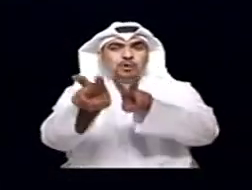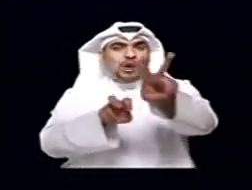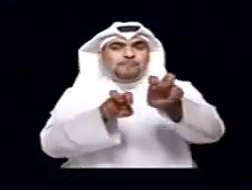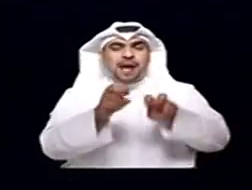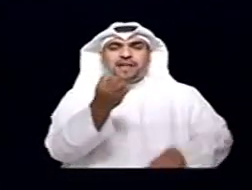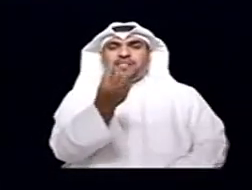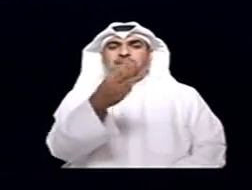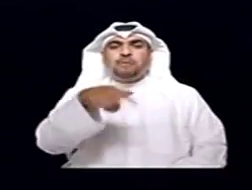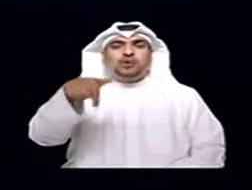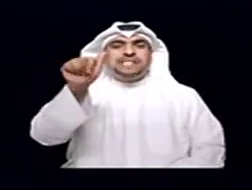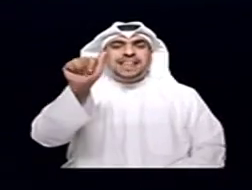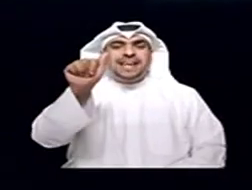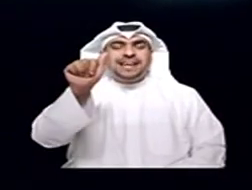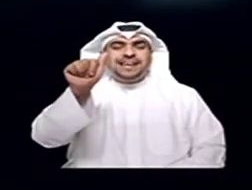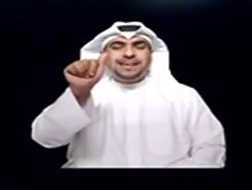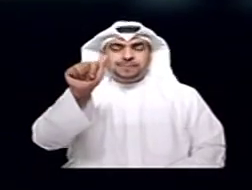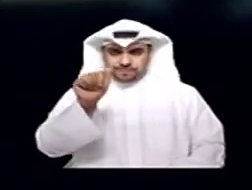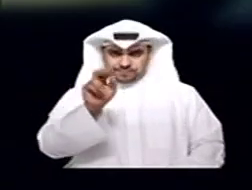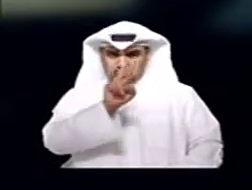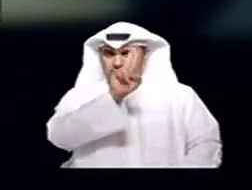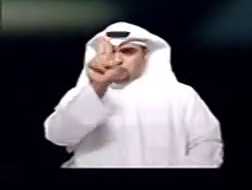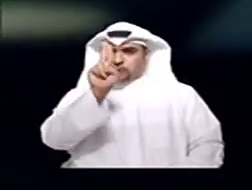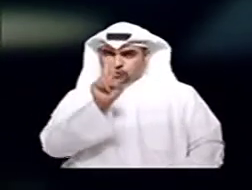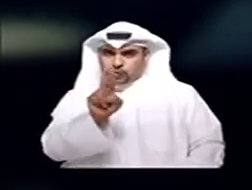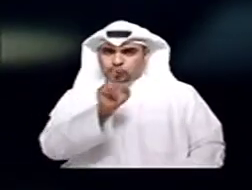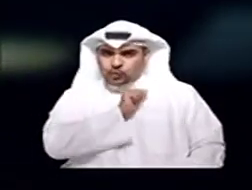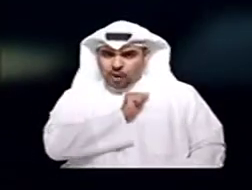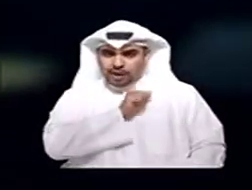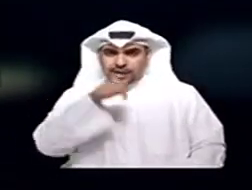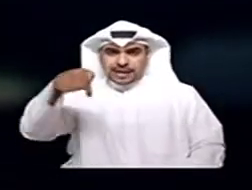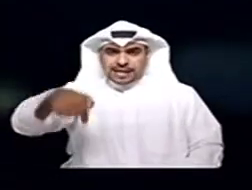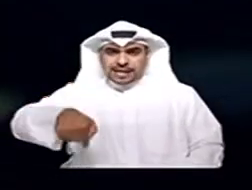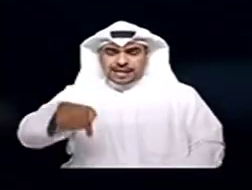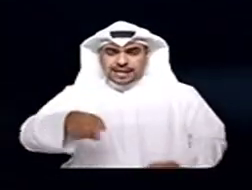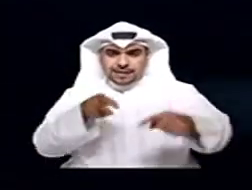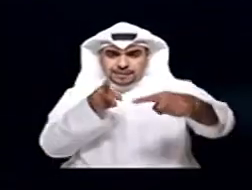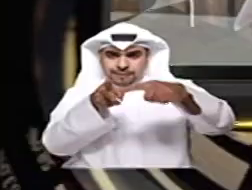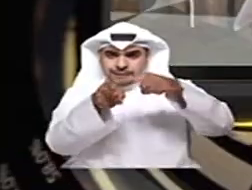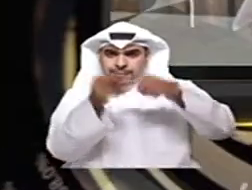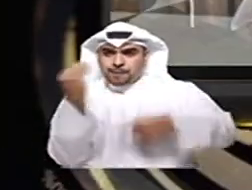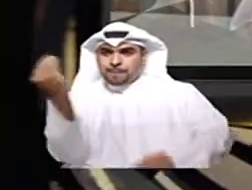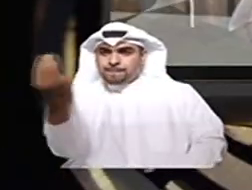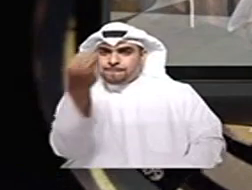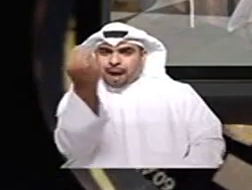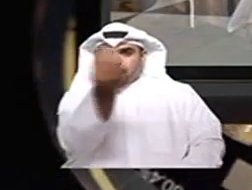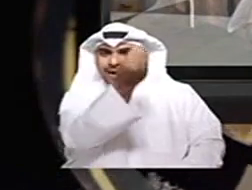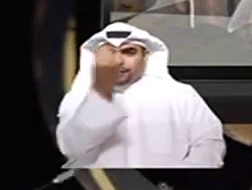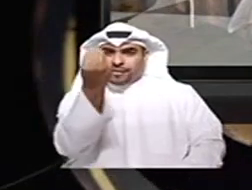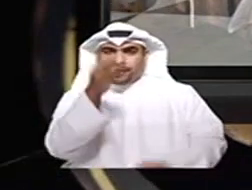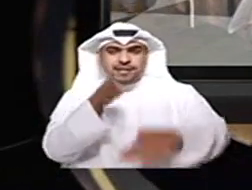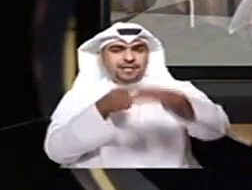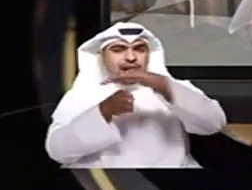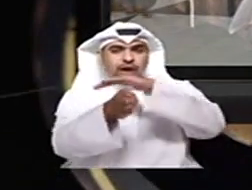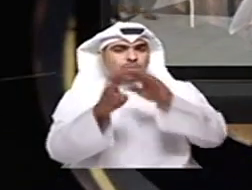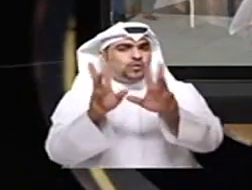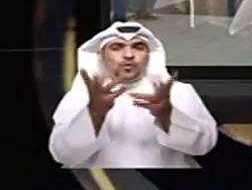الكويت. وائل، حدثنا أكثر عن هذا المعرض وكيف هي الأجواء لديك؟